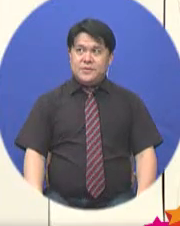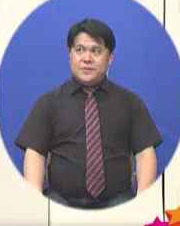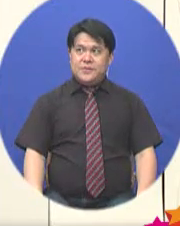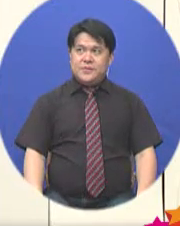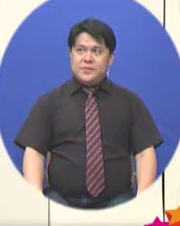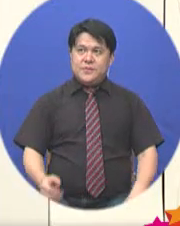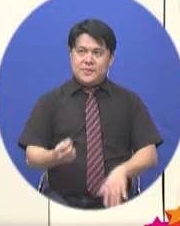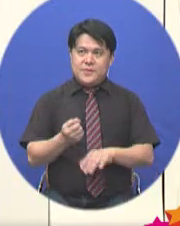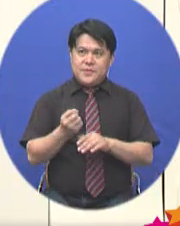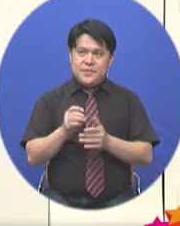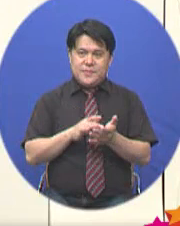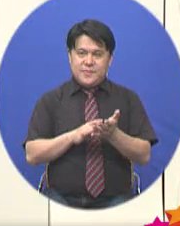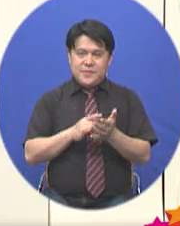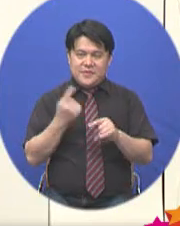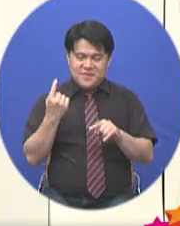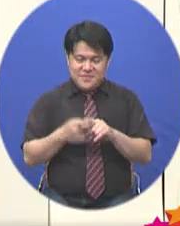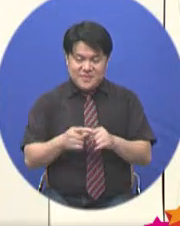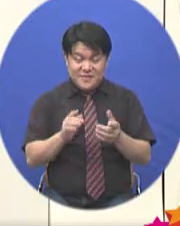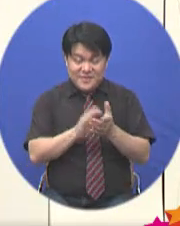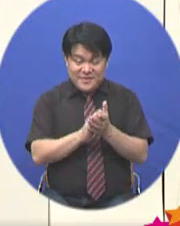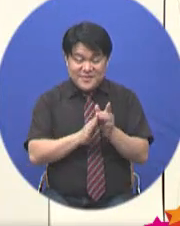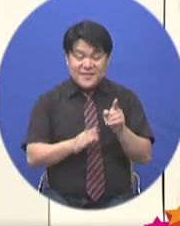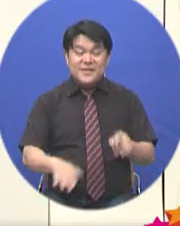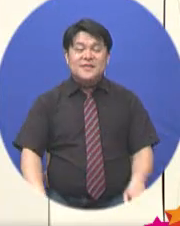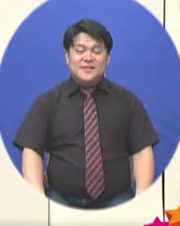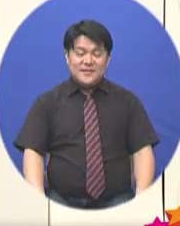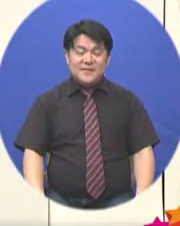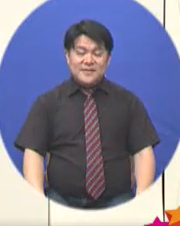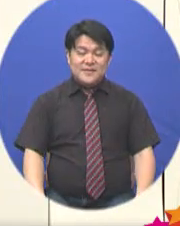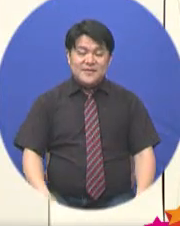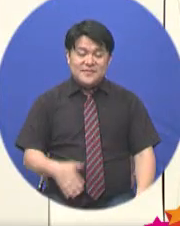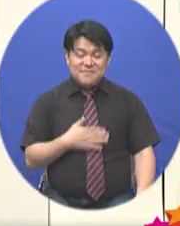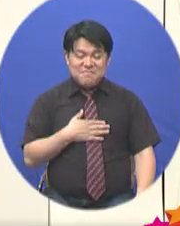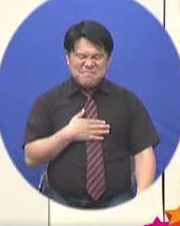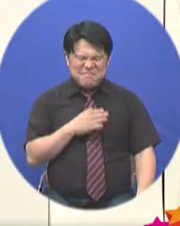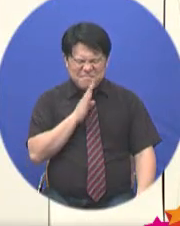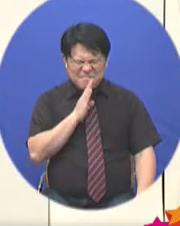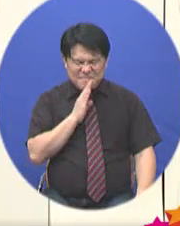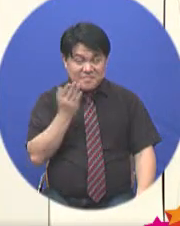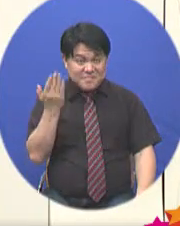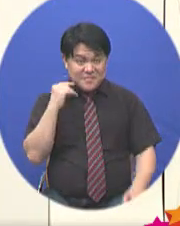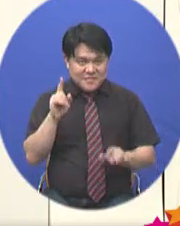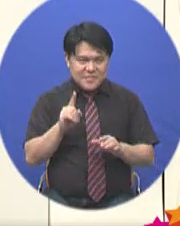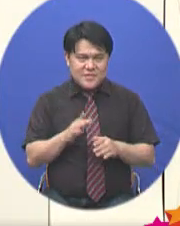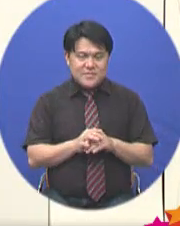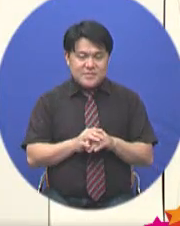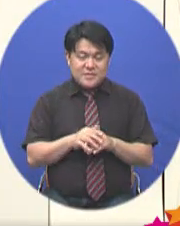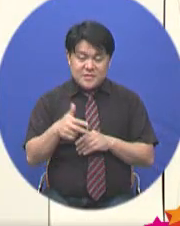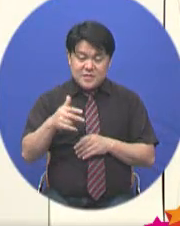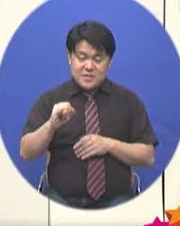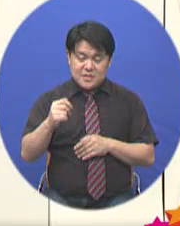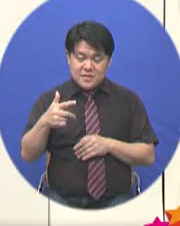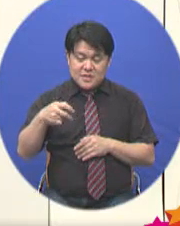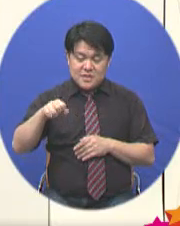보약 같은 친구요. 아, 보약 같은 친구. 어머나. 요즘 뭐 그냥 진심원 노래인가요? 예, 예. 네,